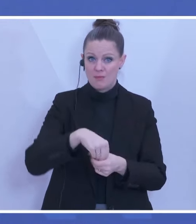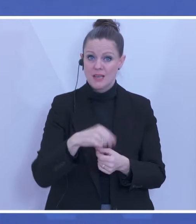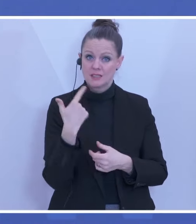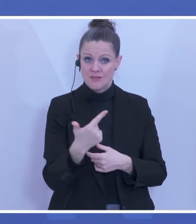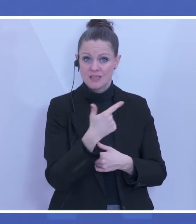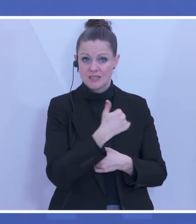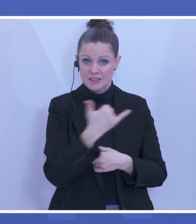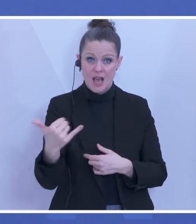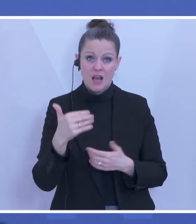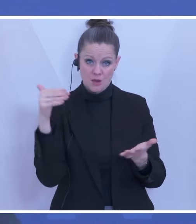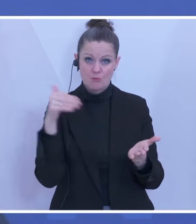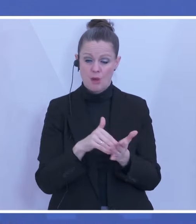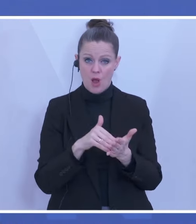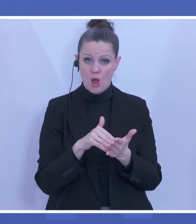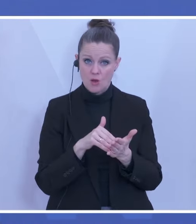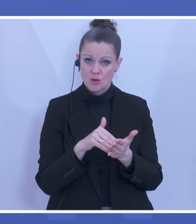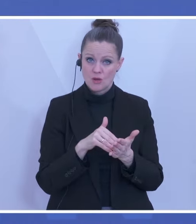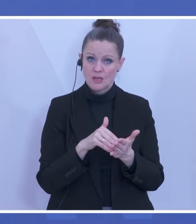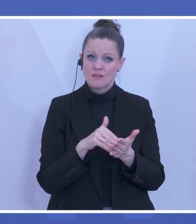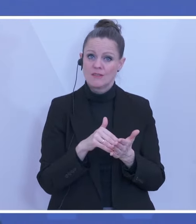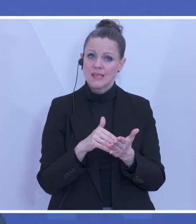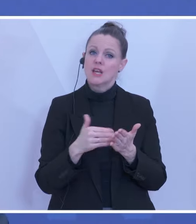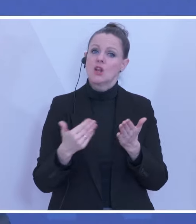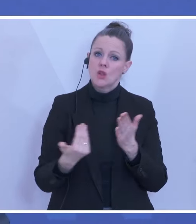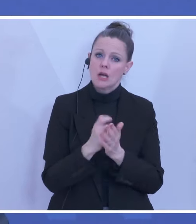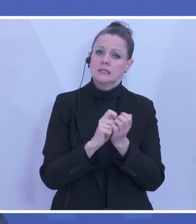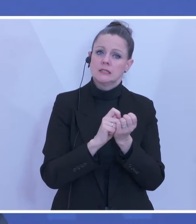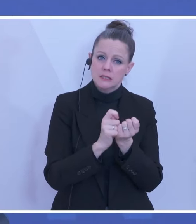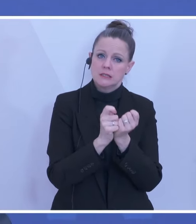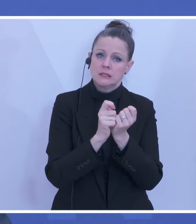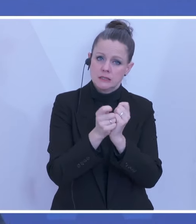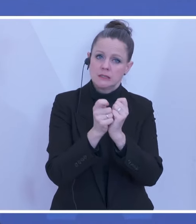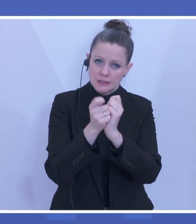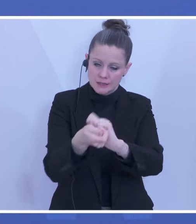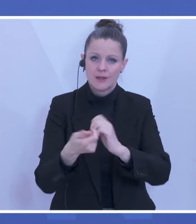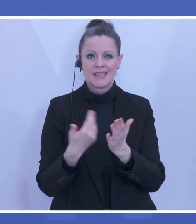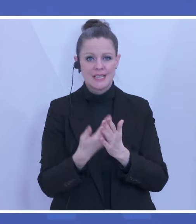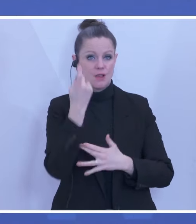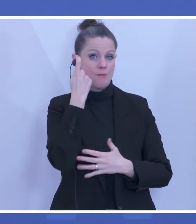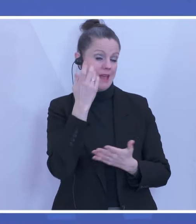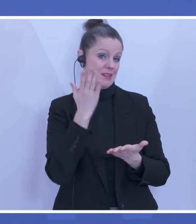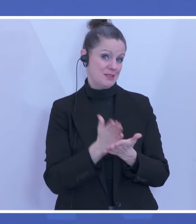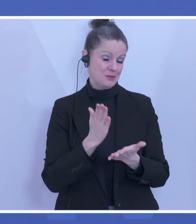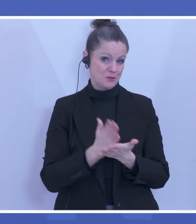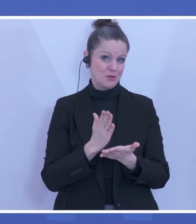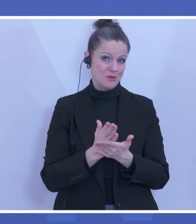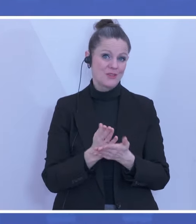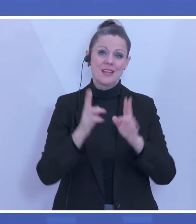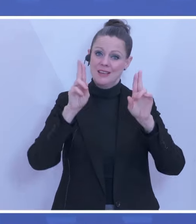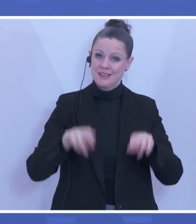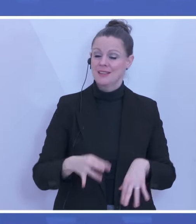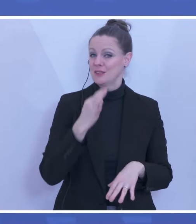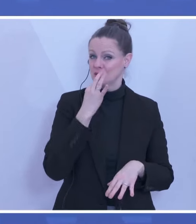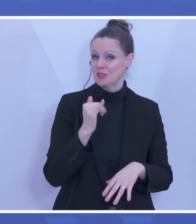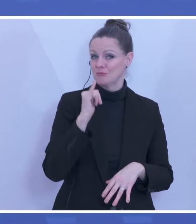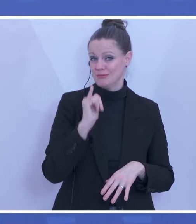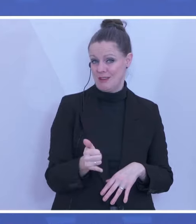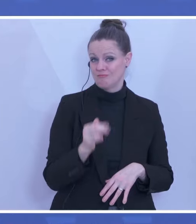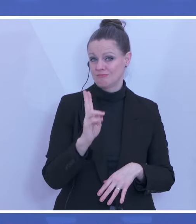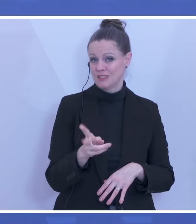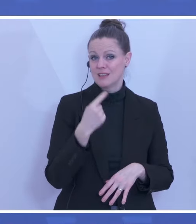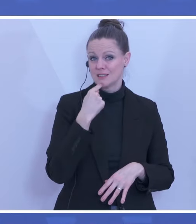Jahre gebraucht, um hier immer wieder anzutauchen. Und deshalb meine ich, ist das schon berechtigt zu sagen,